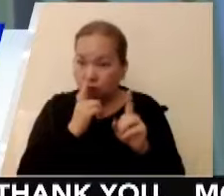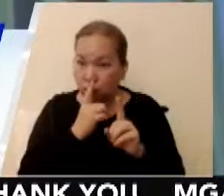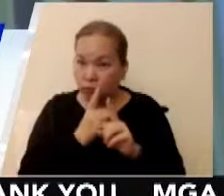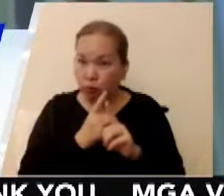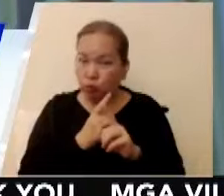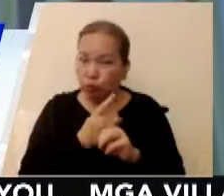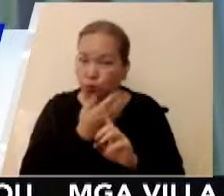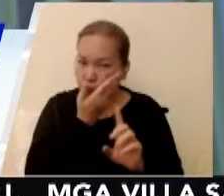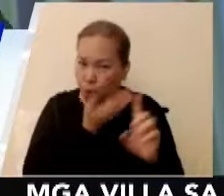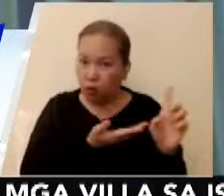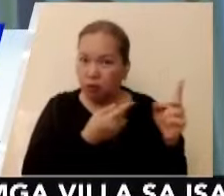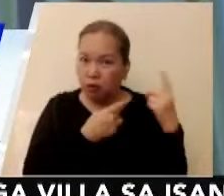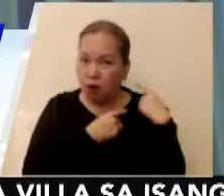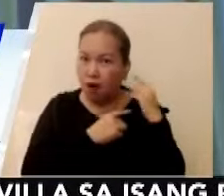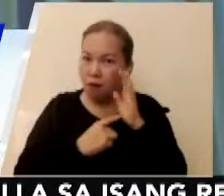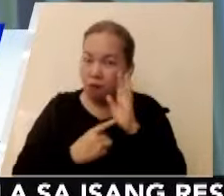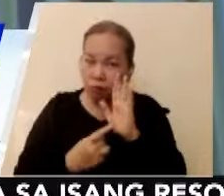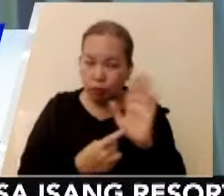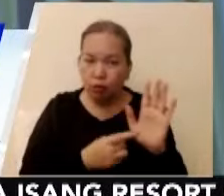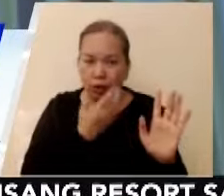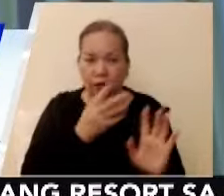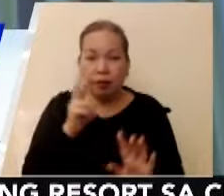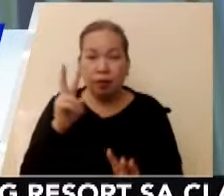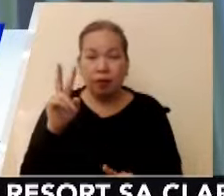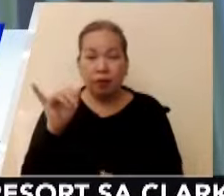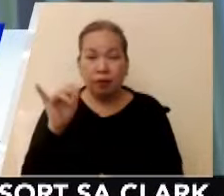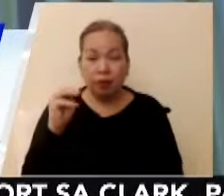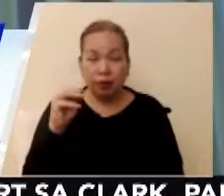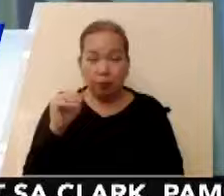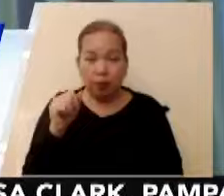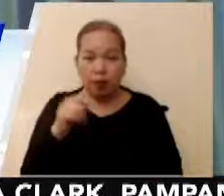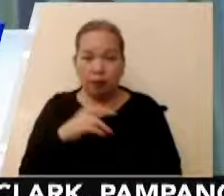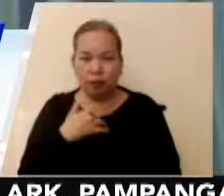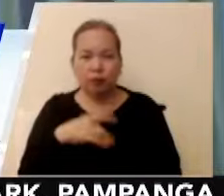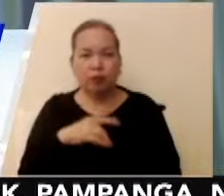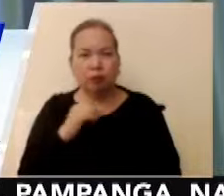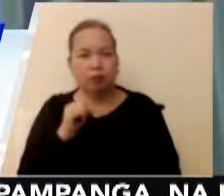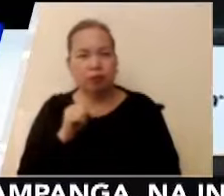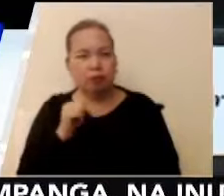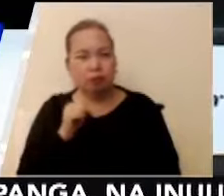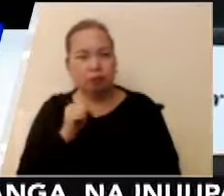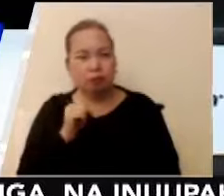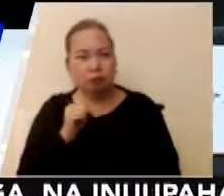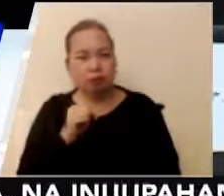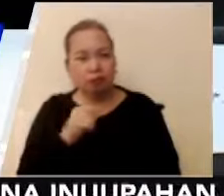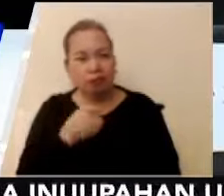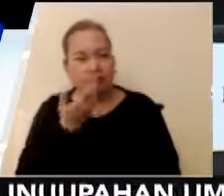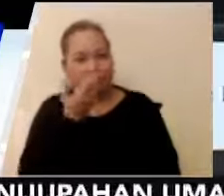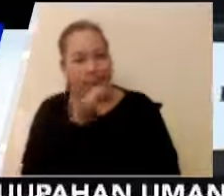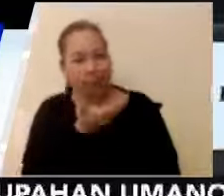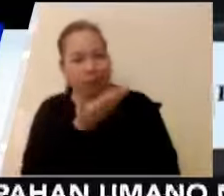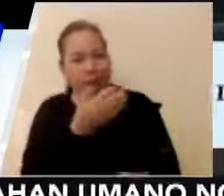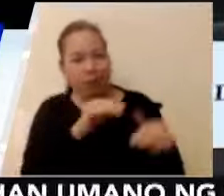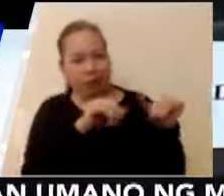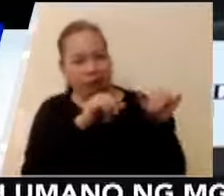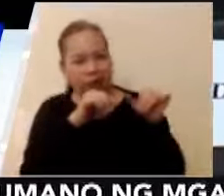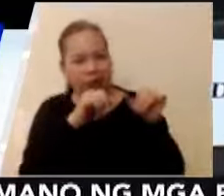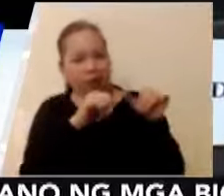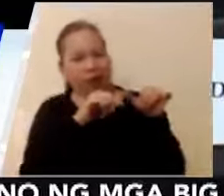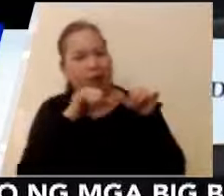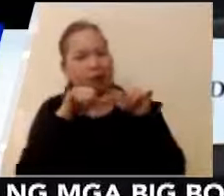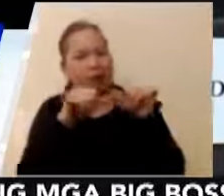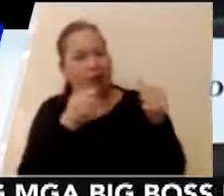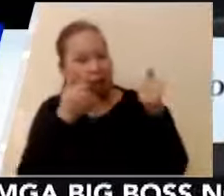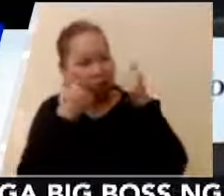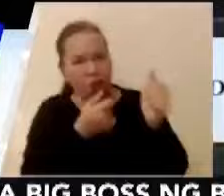the person of Vilma Santos, at sasabihin mo, uy, hindi eh. Ito yung pamantayan eh. Nagkaroon na ba ng komunikasyon